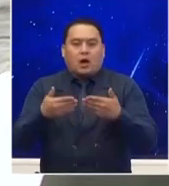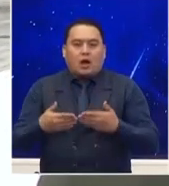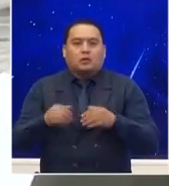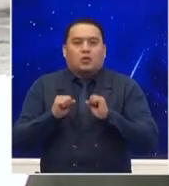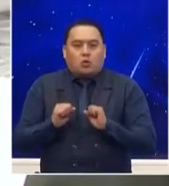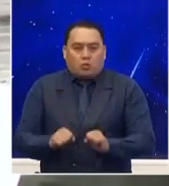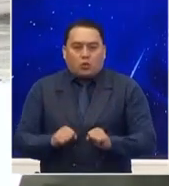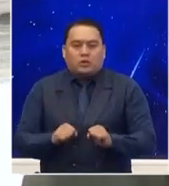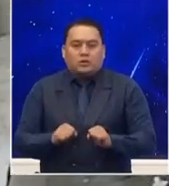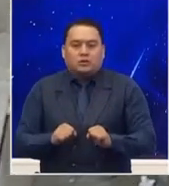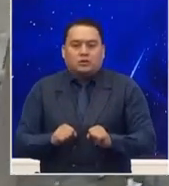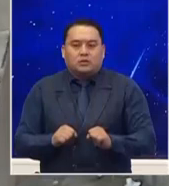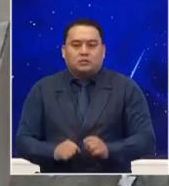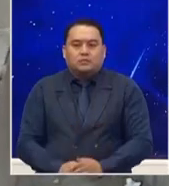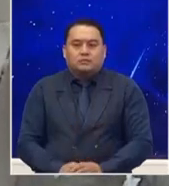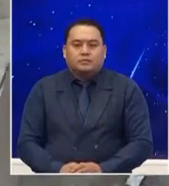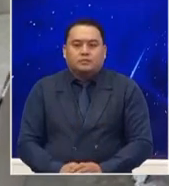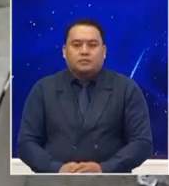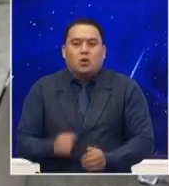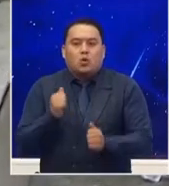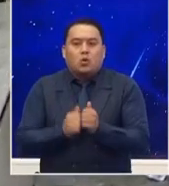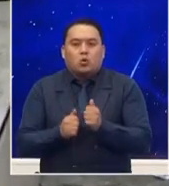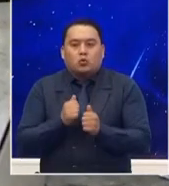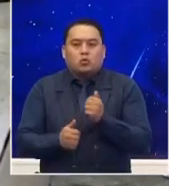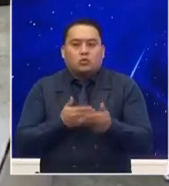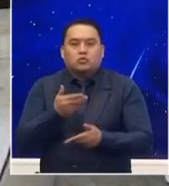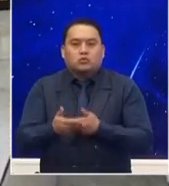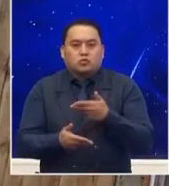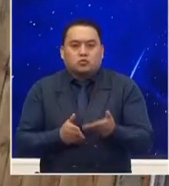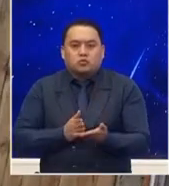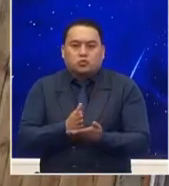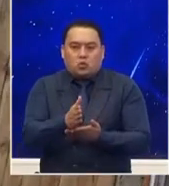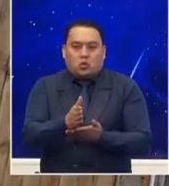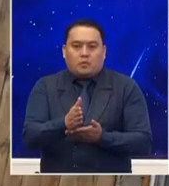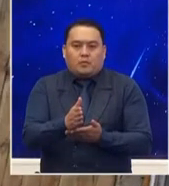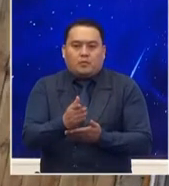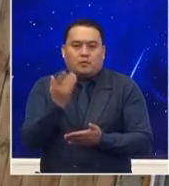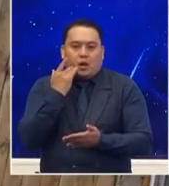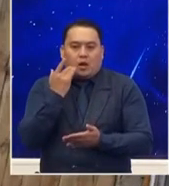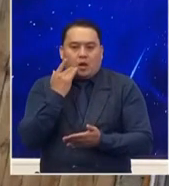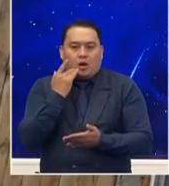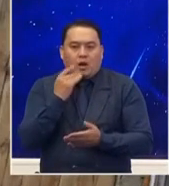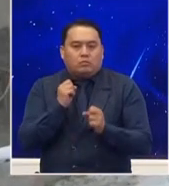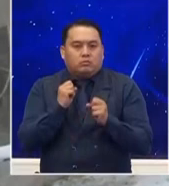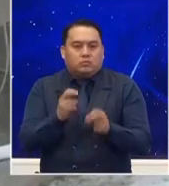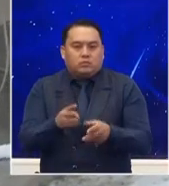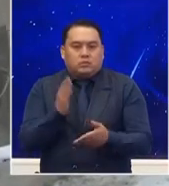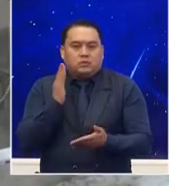ғой қазірден. Күнде-күнде жүрем бі жүрден. Енді шыннан ау бас, біреудің